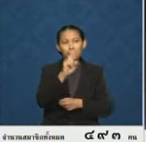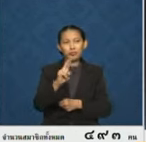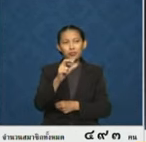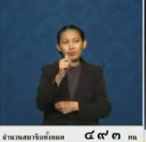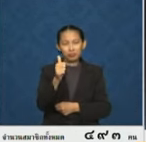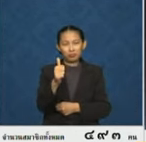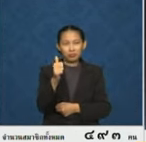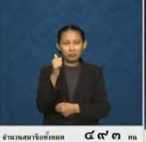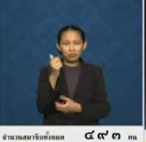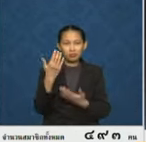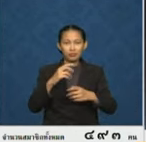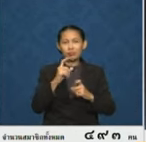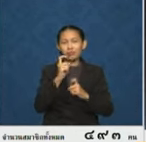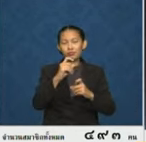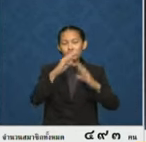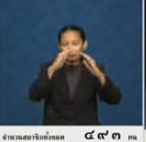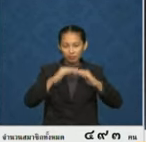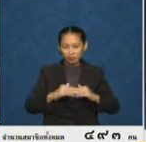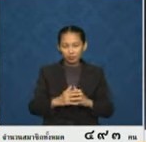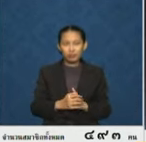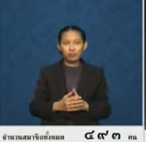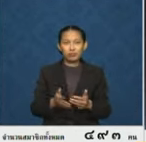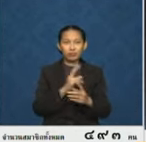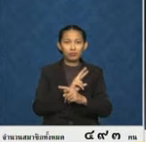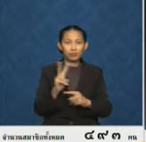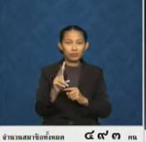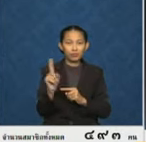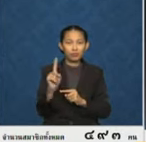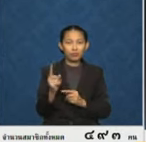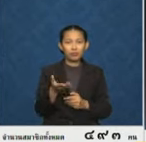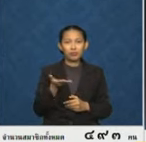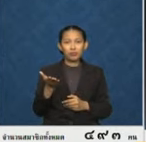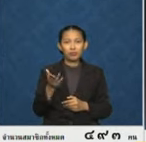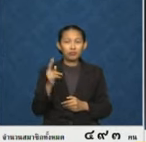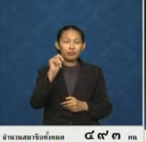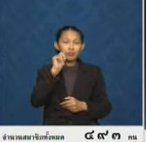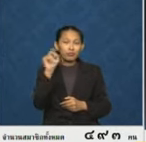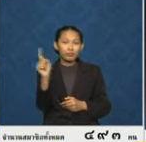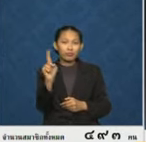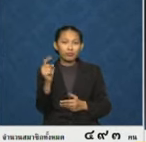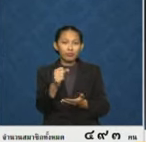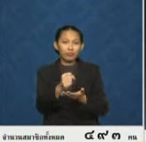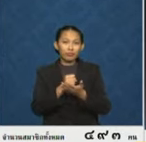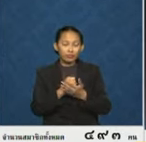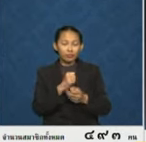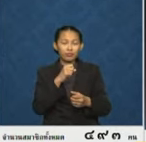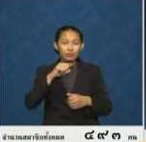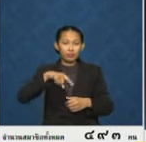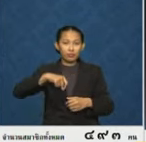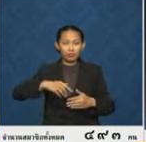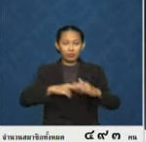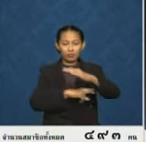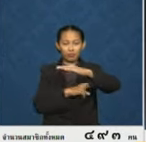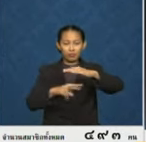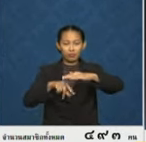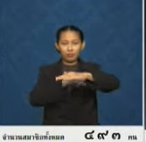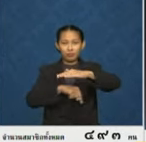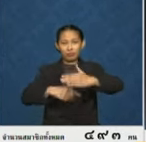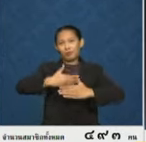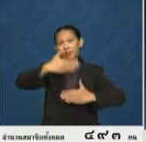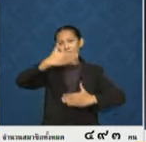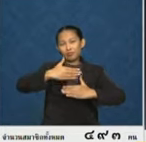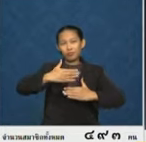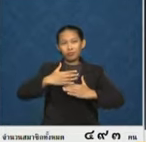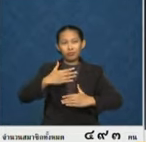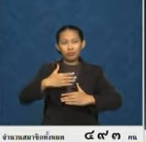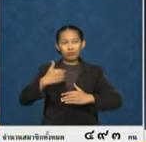ดีอีกครั้งแล้วก็ปลอดภัยจากอุบัติเหตุนะครับ 2ครับขอให้ทางชลประทานนะครับเร่งซ่อมสะพานข้ามคลองบริเวณประตูระบายน้ำคลองเชียงราก